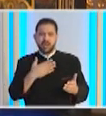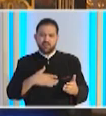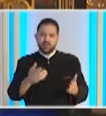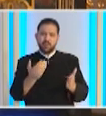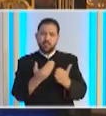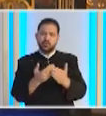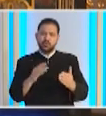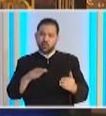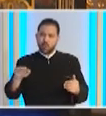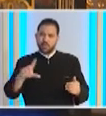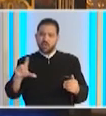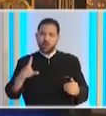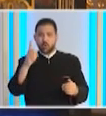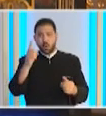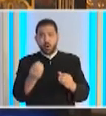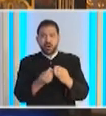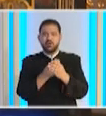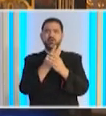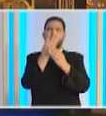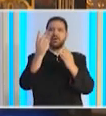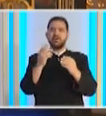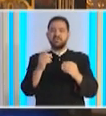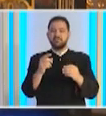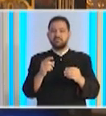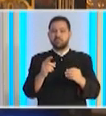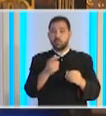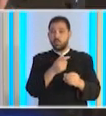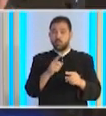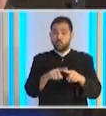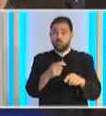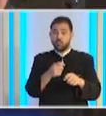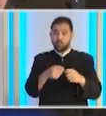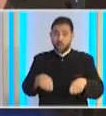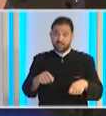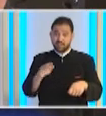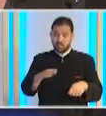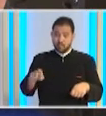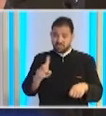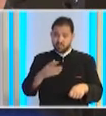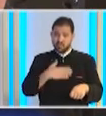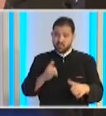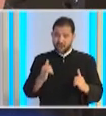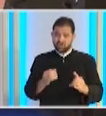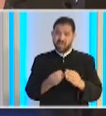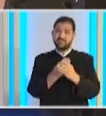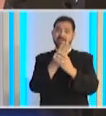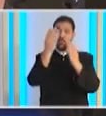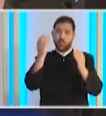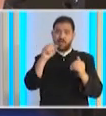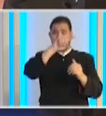înnoire, deși știu că aceștia copiii nu și-o doresc ei înșiși. Sigur, Sfinții Părinți vorbesc